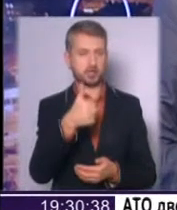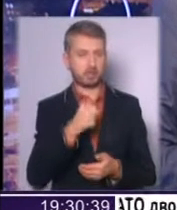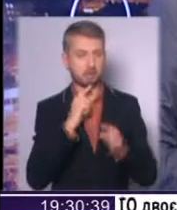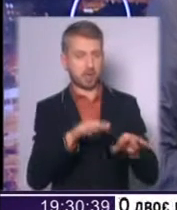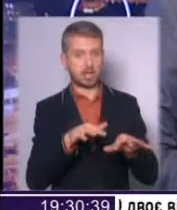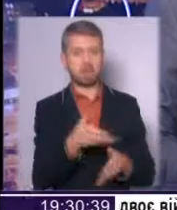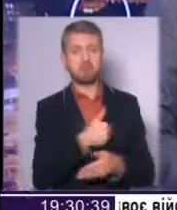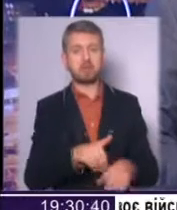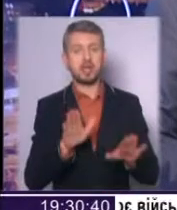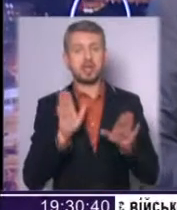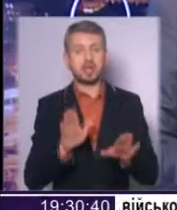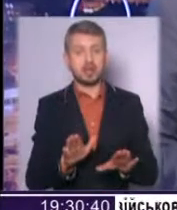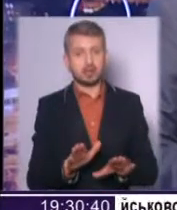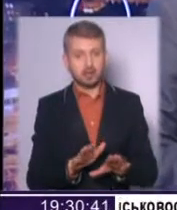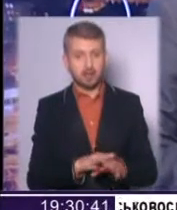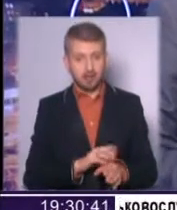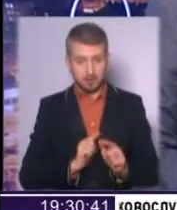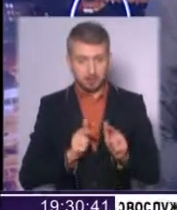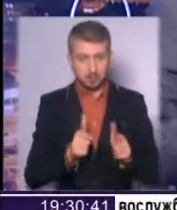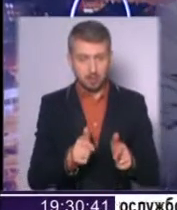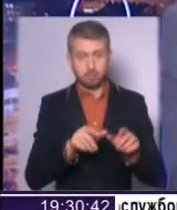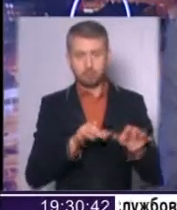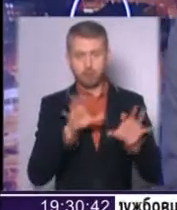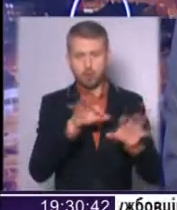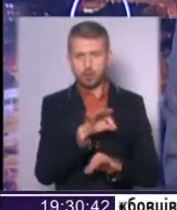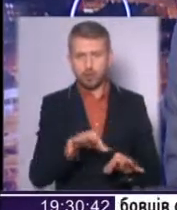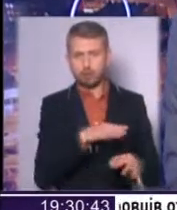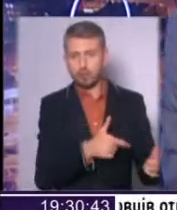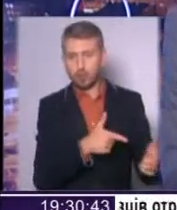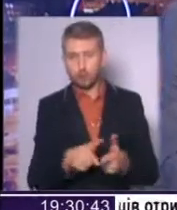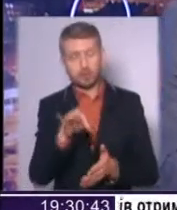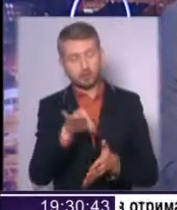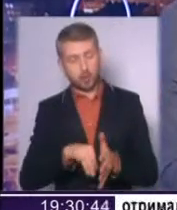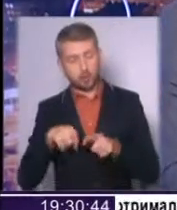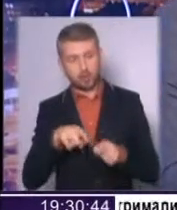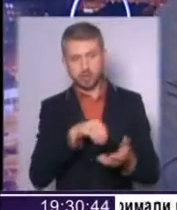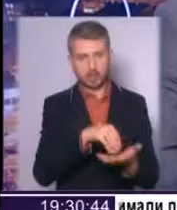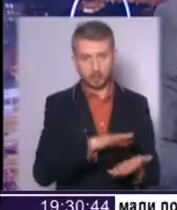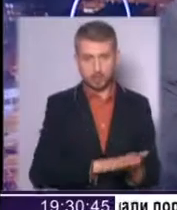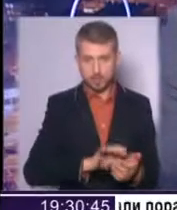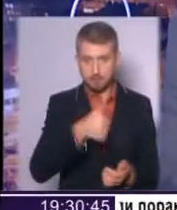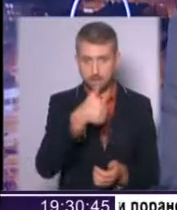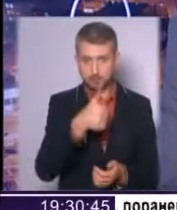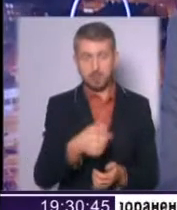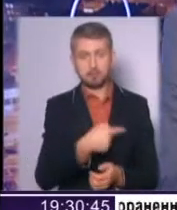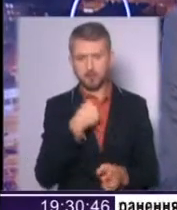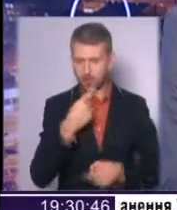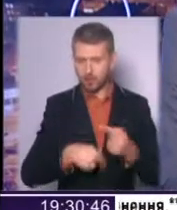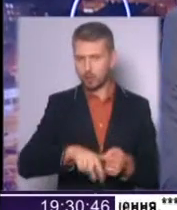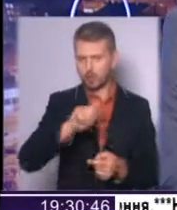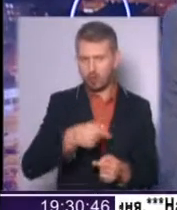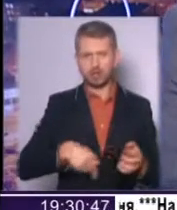зон, розірвання угоди з Кіпром і іншими офшорними зонами, і повернути ті вивезені кошти з України назад в